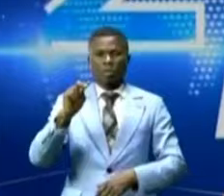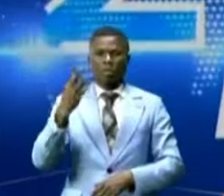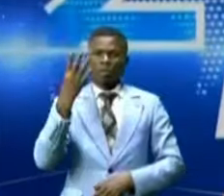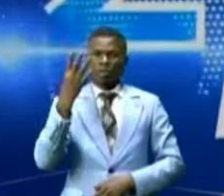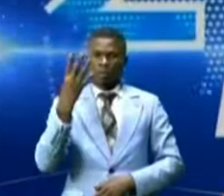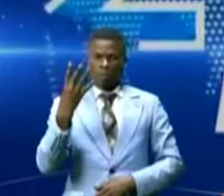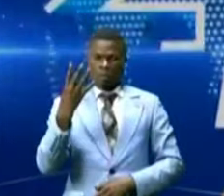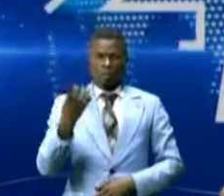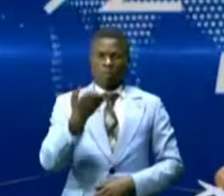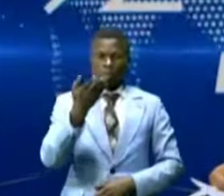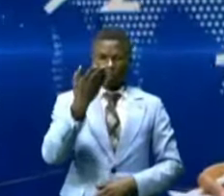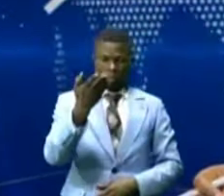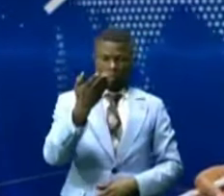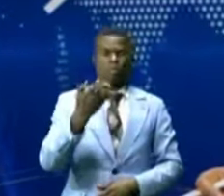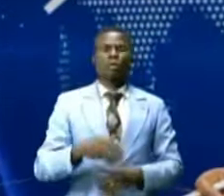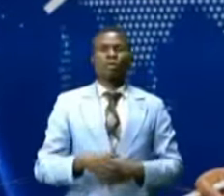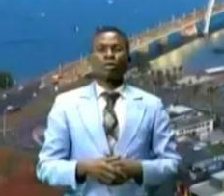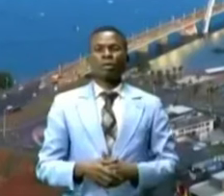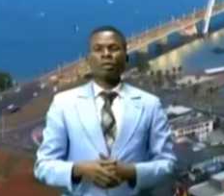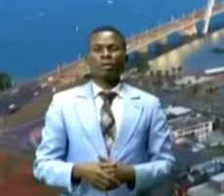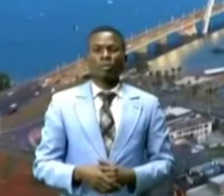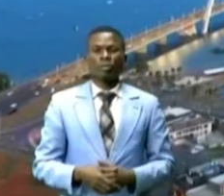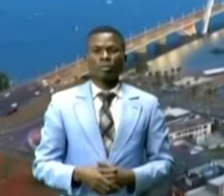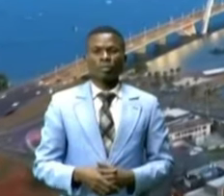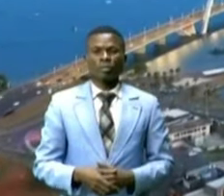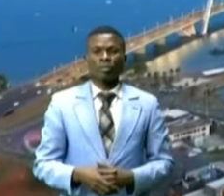Pompon Umbalandou, Joe Patrick Koukou.